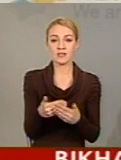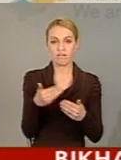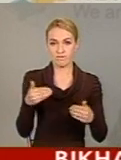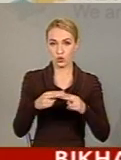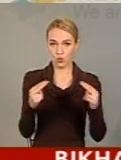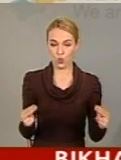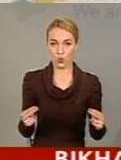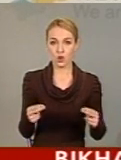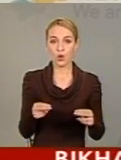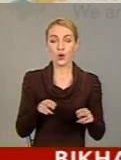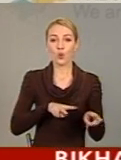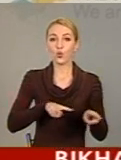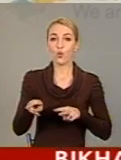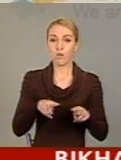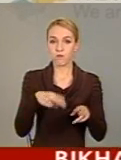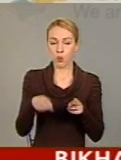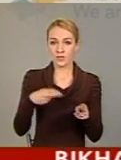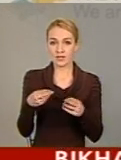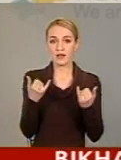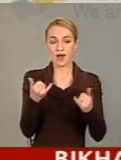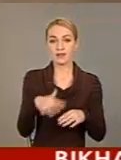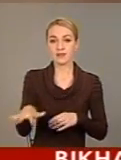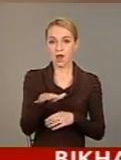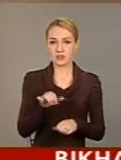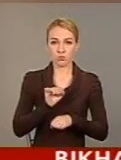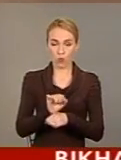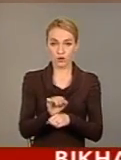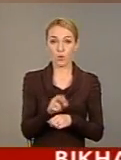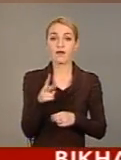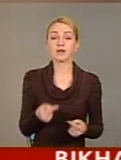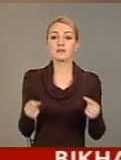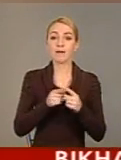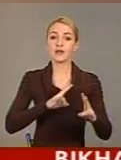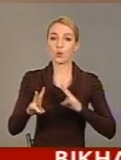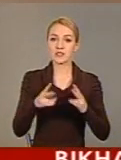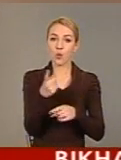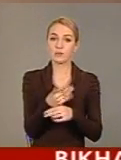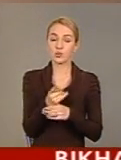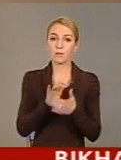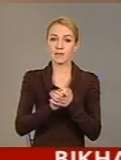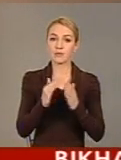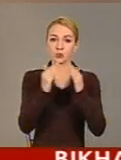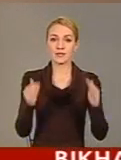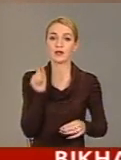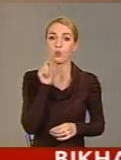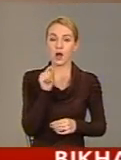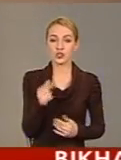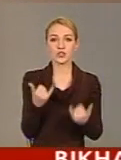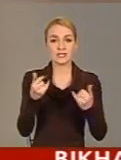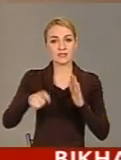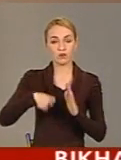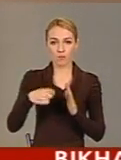нього рух потягів на даній ділянці заблоковано як саме терористи обстрілюють мирні будинки на Луганщині нині